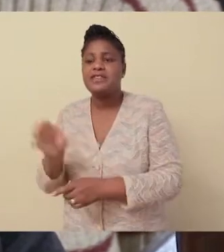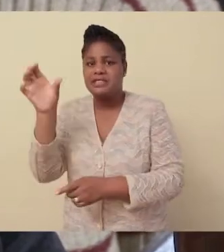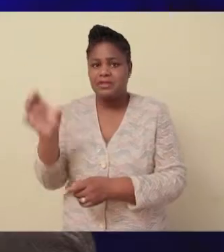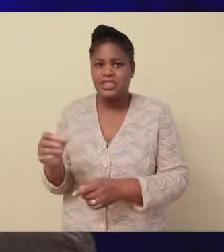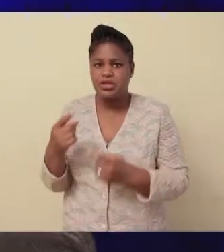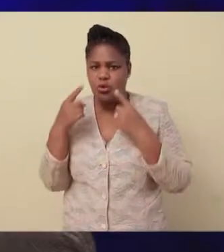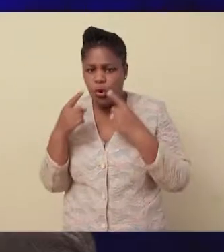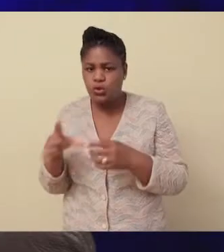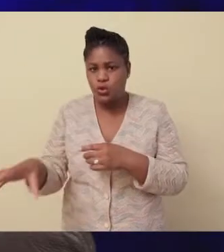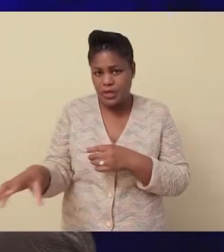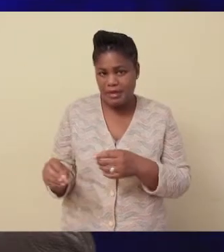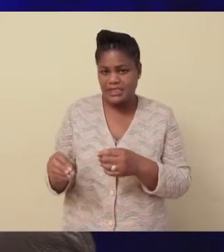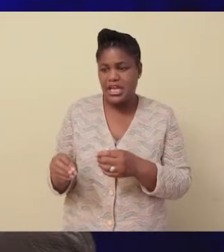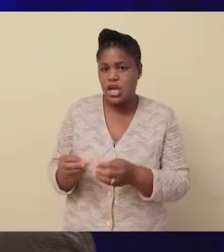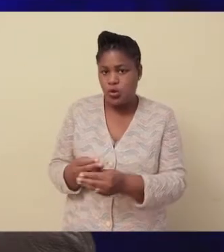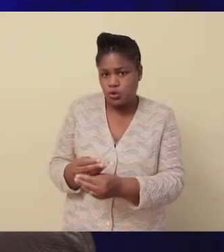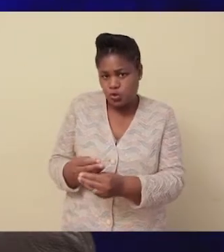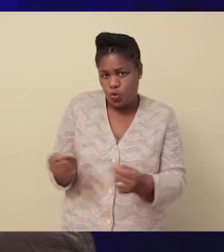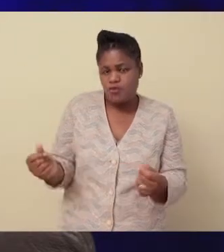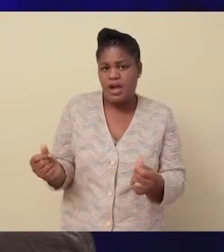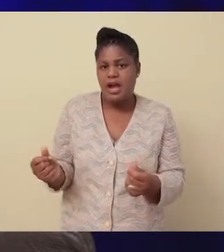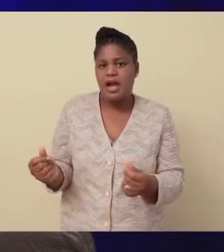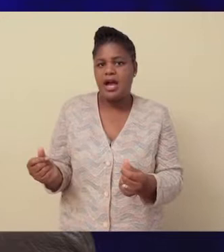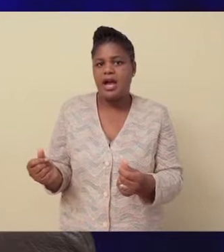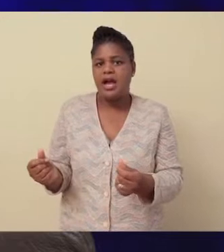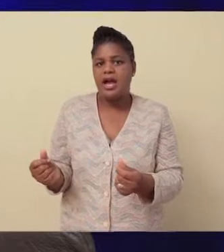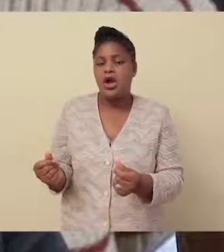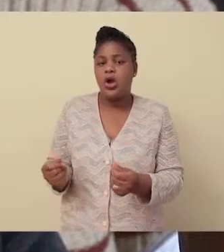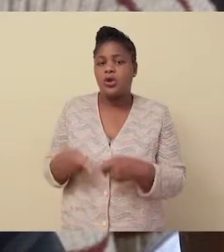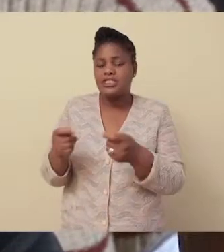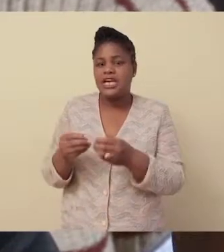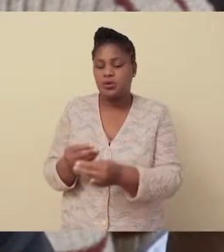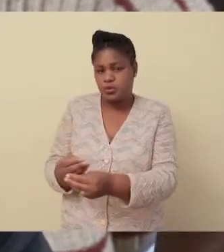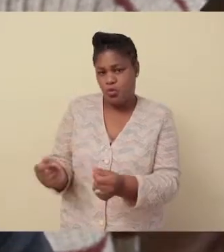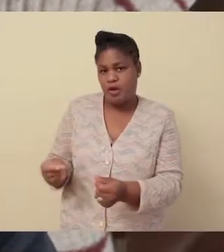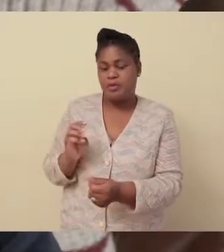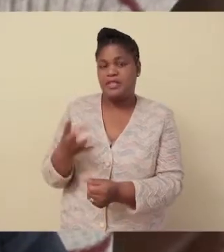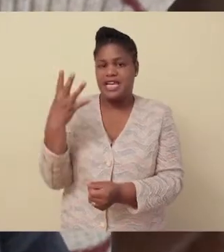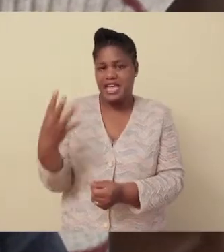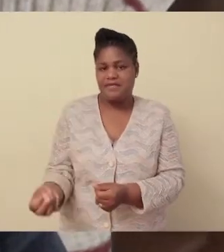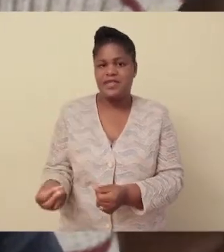yogadzirisa. Asi pakuzogadzirisa pazvinosvika. Asi mune mabvuma ogadziriswa ka?